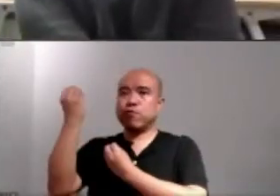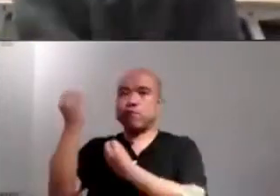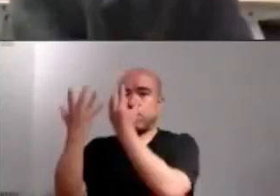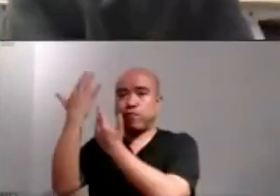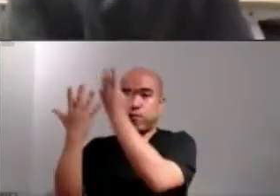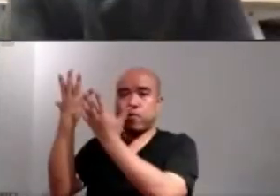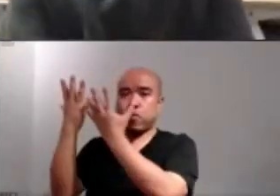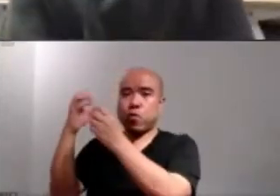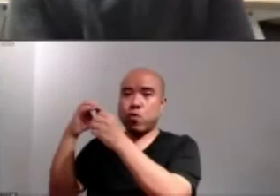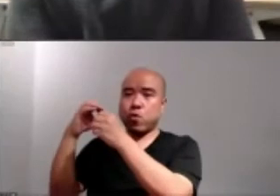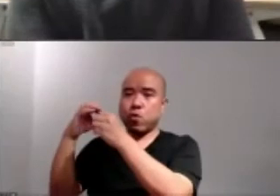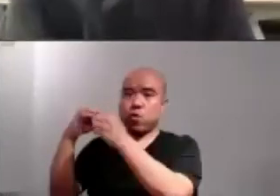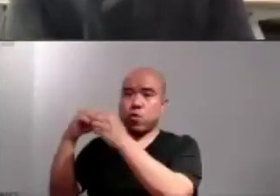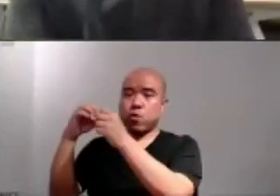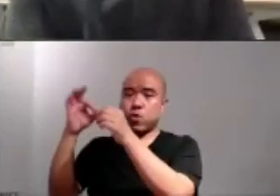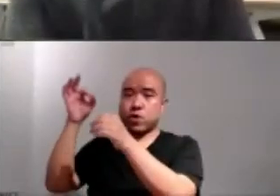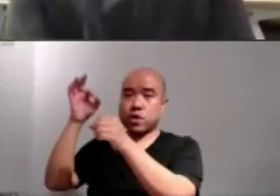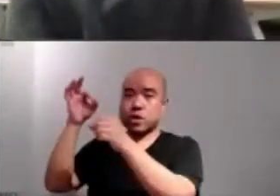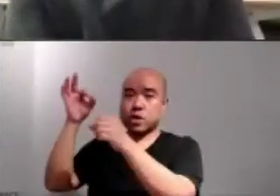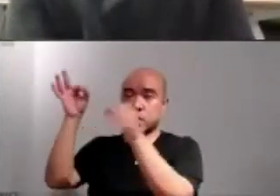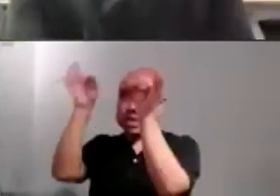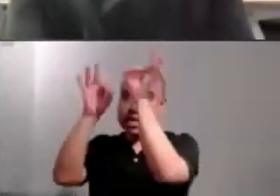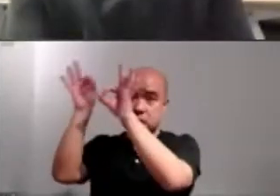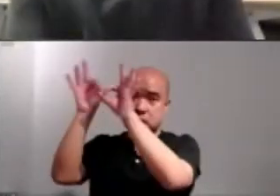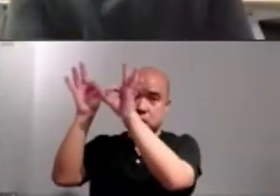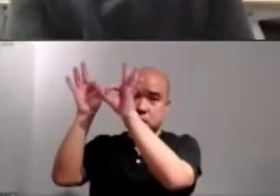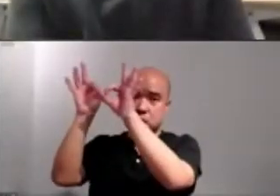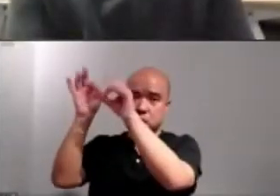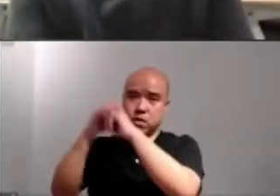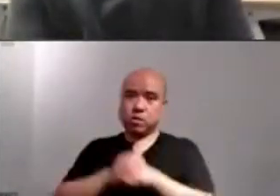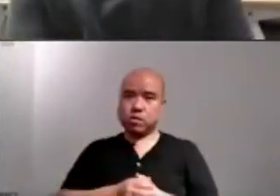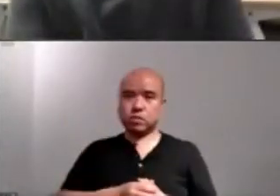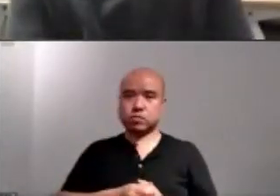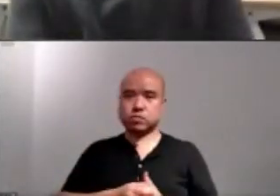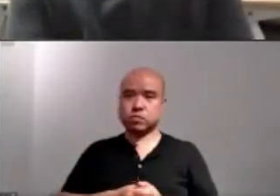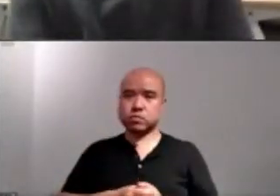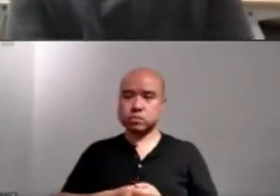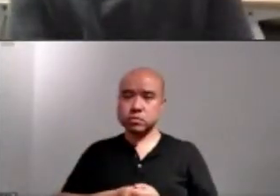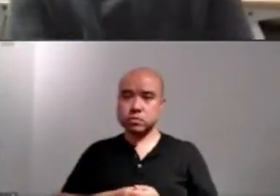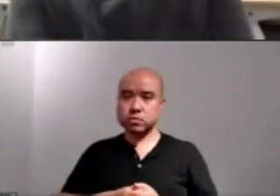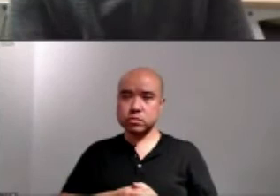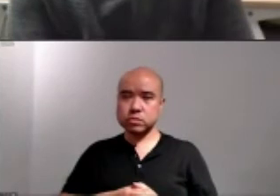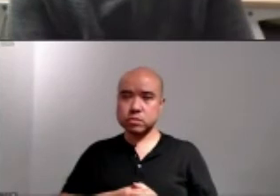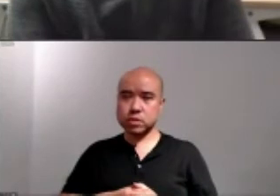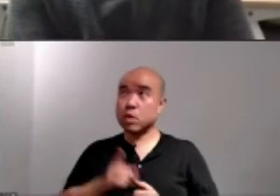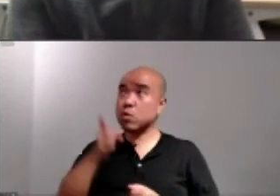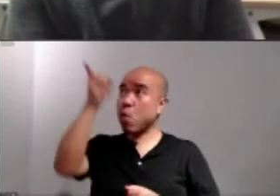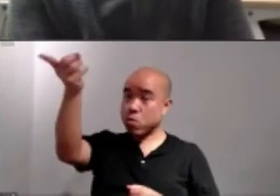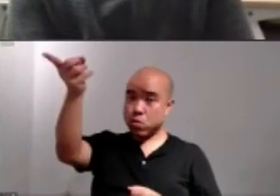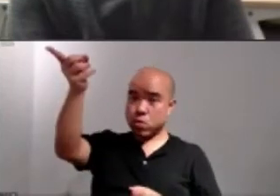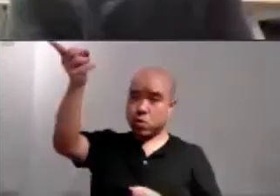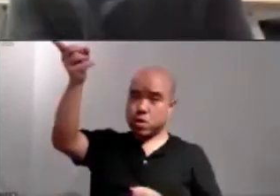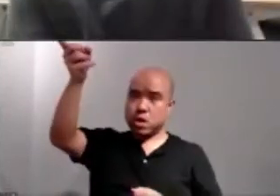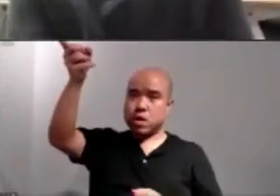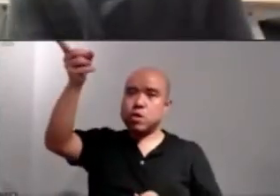出嚟一間屋咁咯，咁因為你唔需要去由地球帶啲資源去嗰個地方咁咯，喺當地已經可以用當